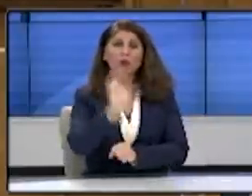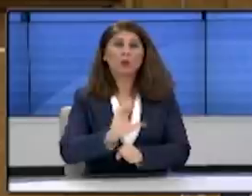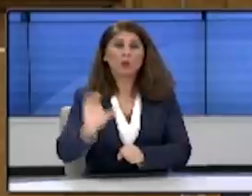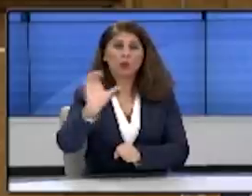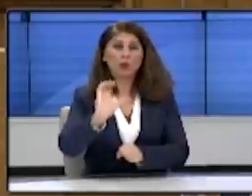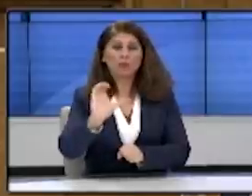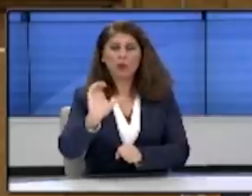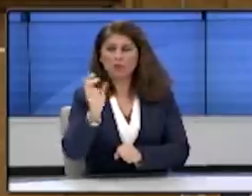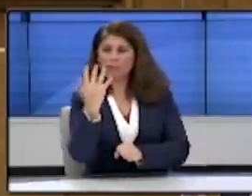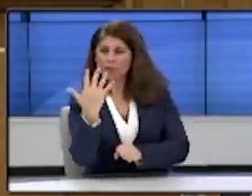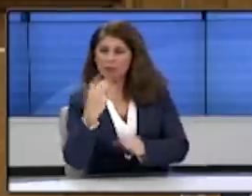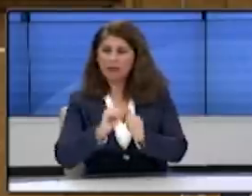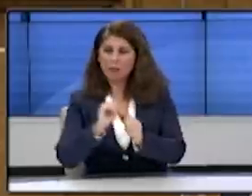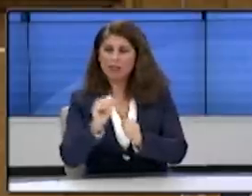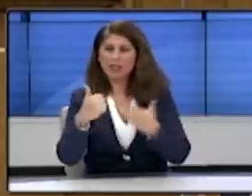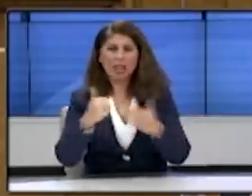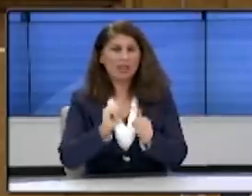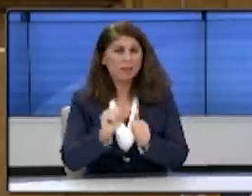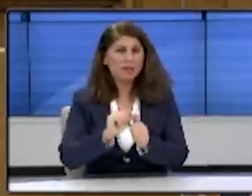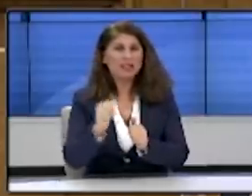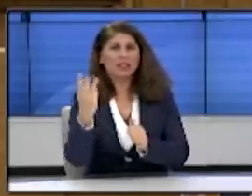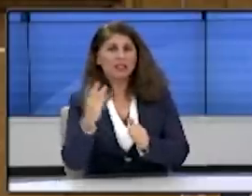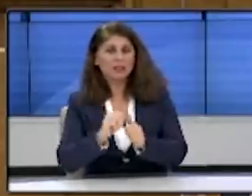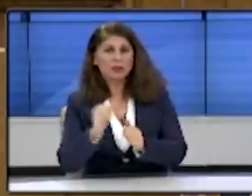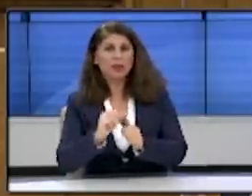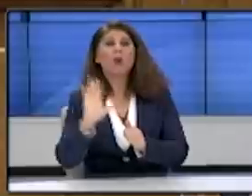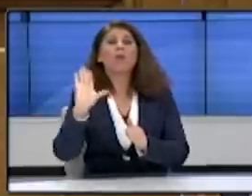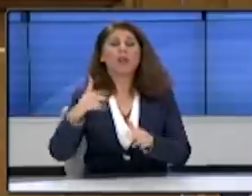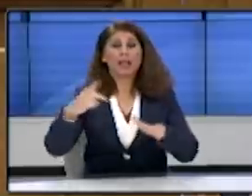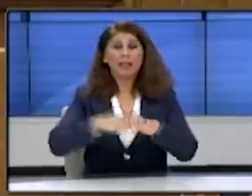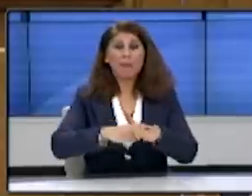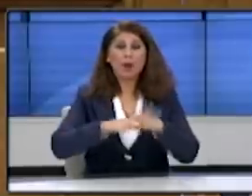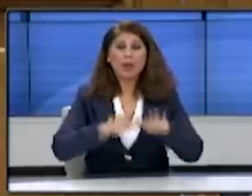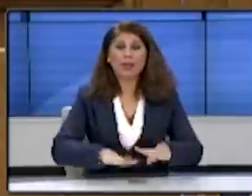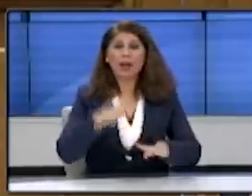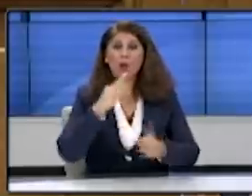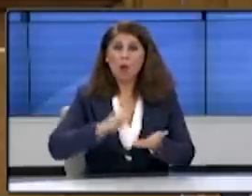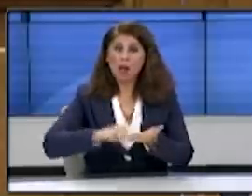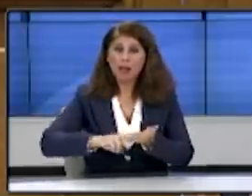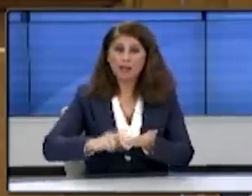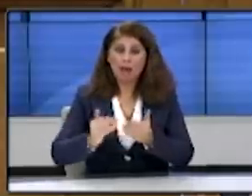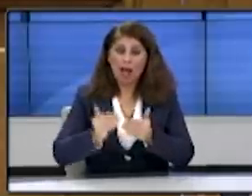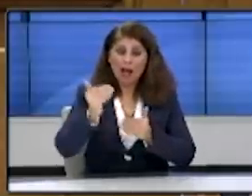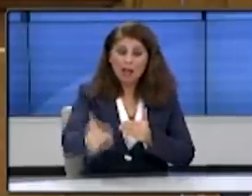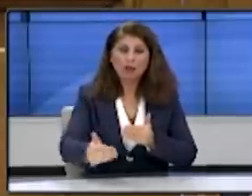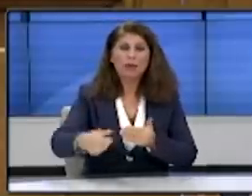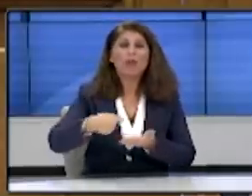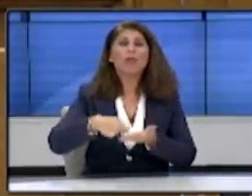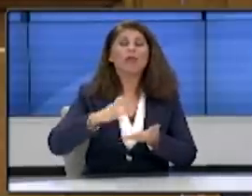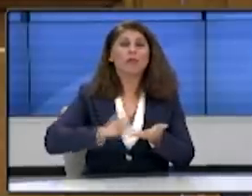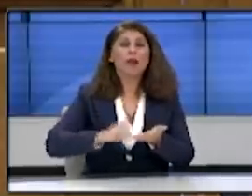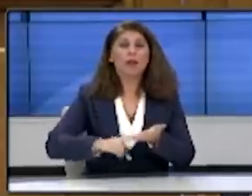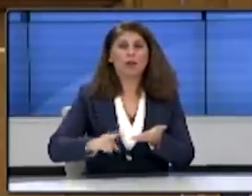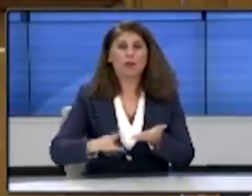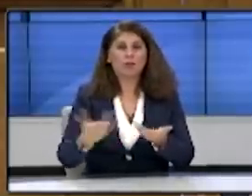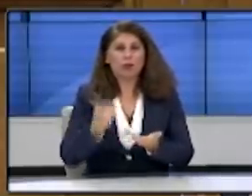τουρισμό που δεν έχουν πάρει ταμείο ανεργίας γιατί δεν έχουν δοθεί τα ένσημα της αναστολής? Πώς θα